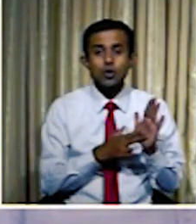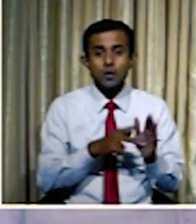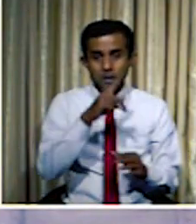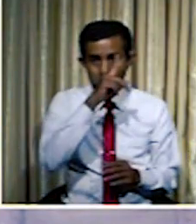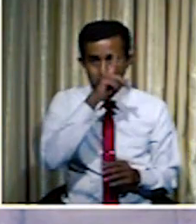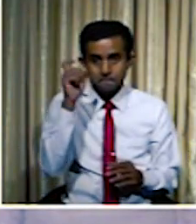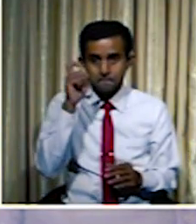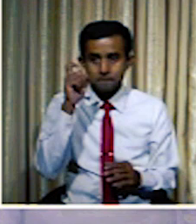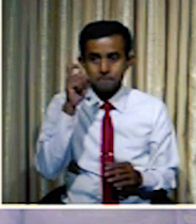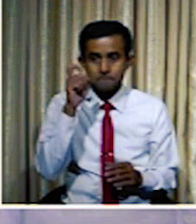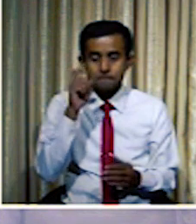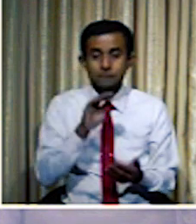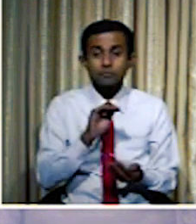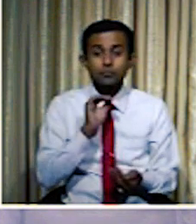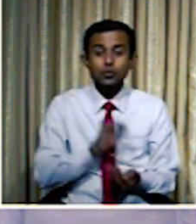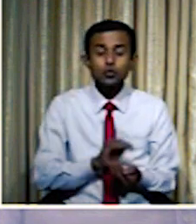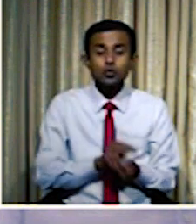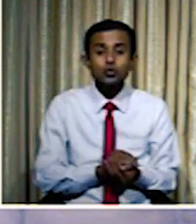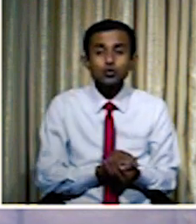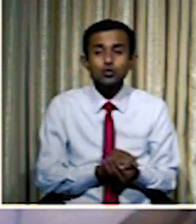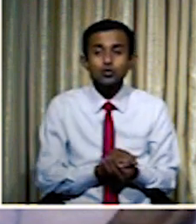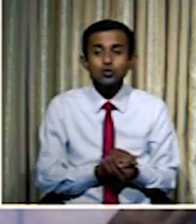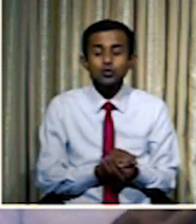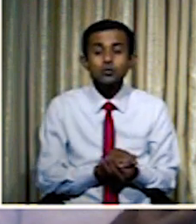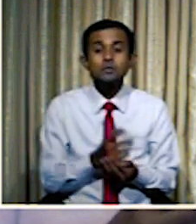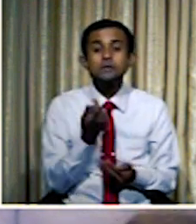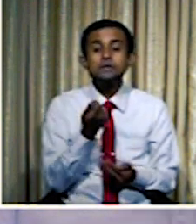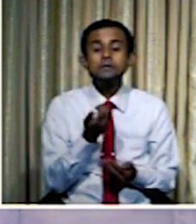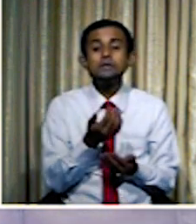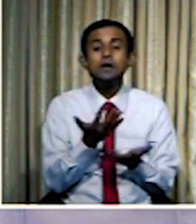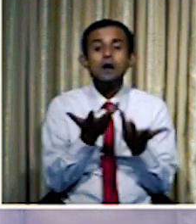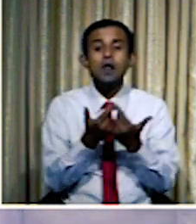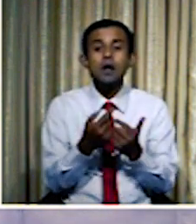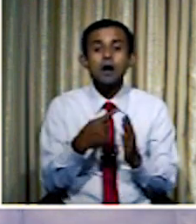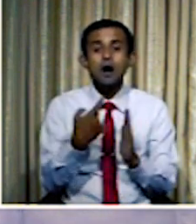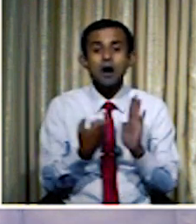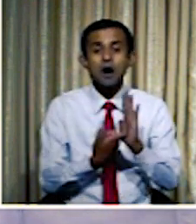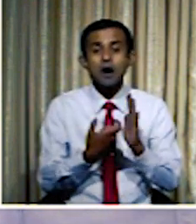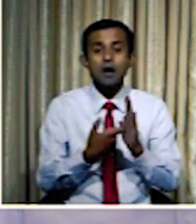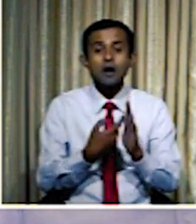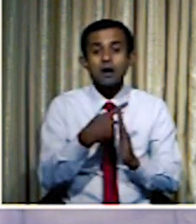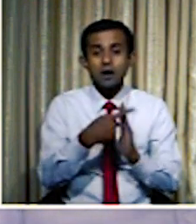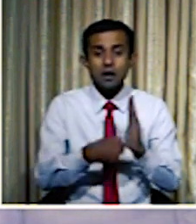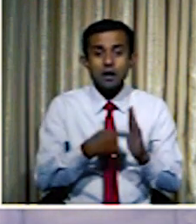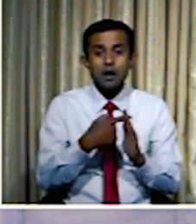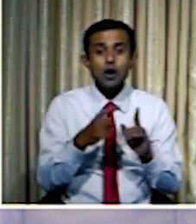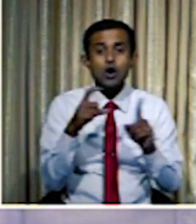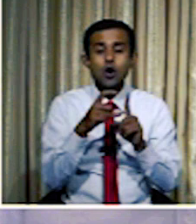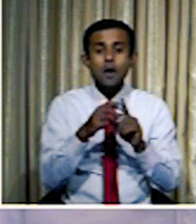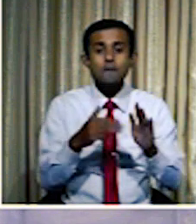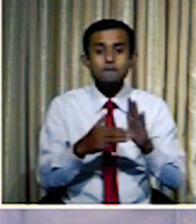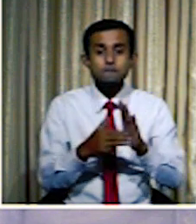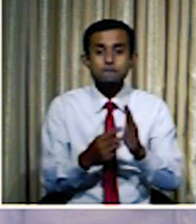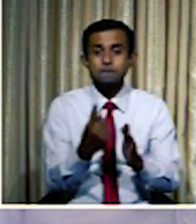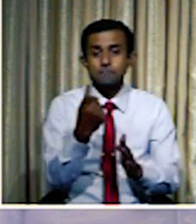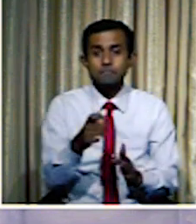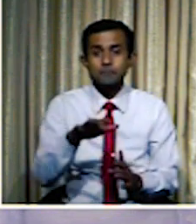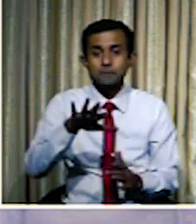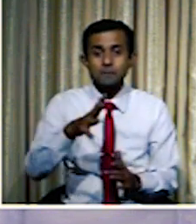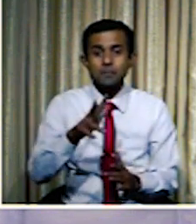මාසේ අතේ තියෙන නිල සංචිත ප්‍රමාණය ශ්‍රී ලංකාවේ ඩොලර් මිලියන 1587ක්